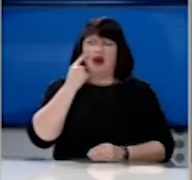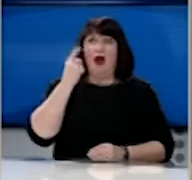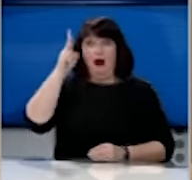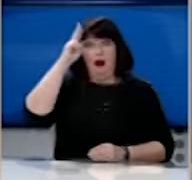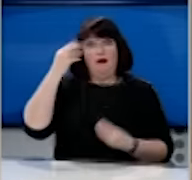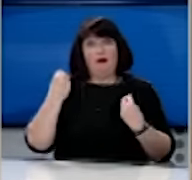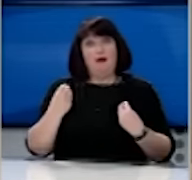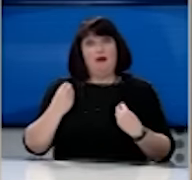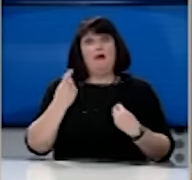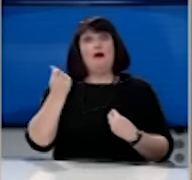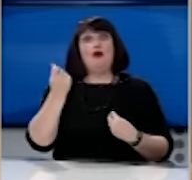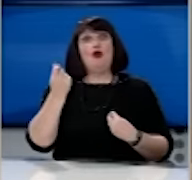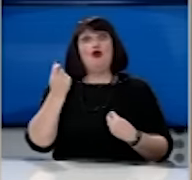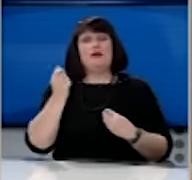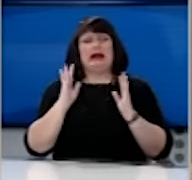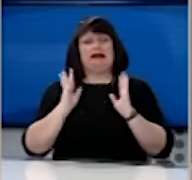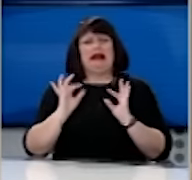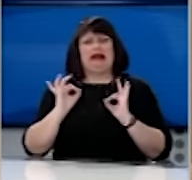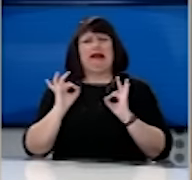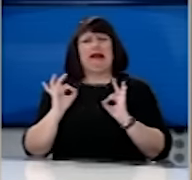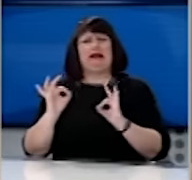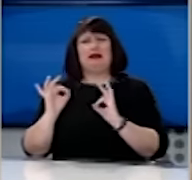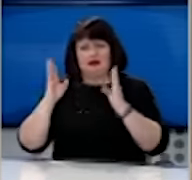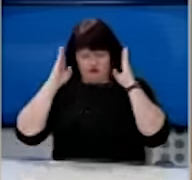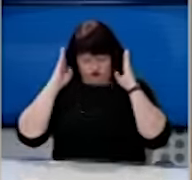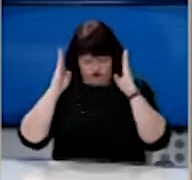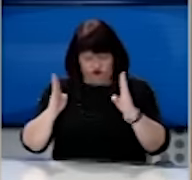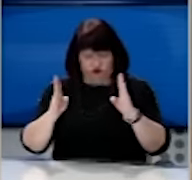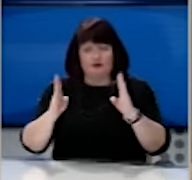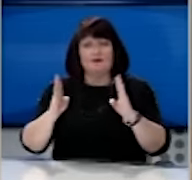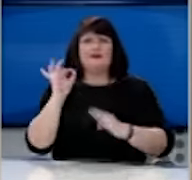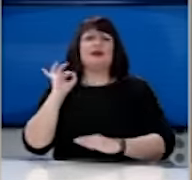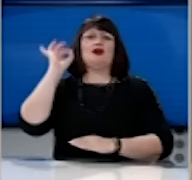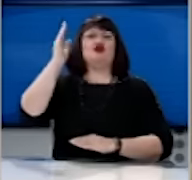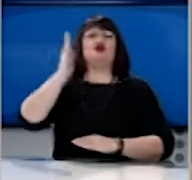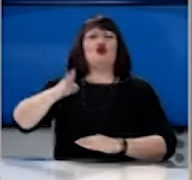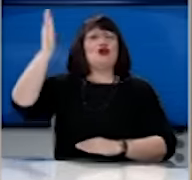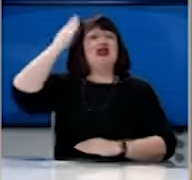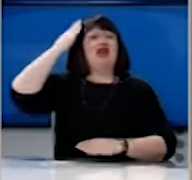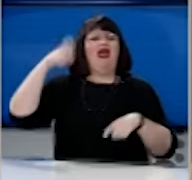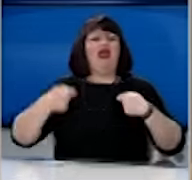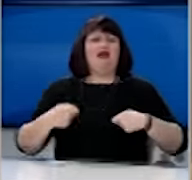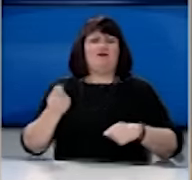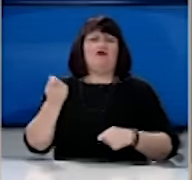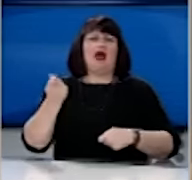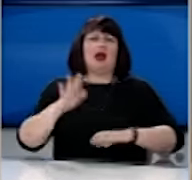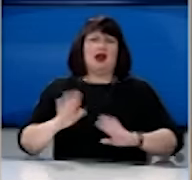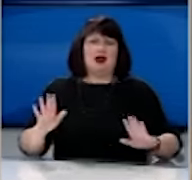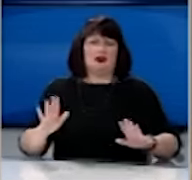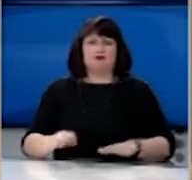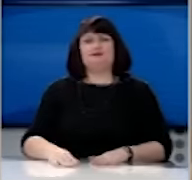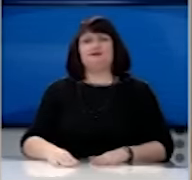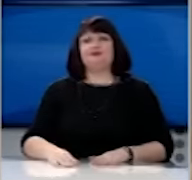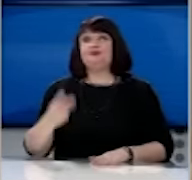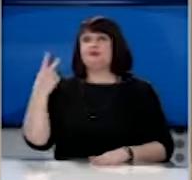ως προς την οικονομική πειθαρχία και αφοσίωση στους στόχους του κεφαλαίου. Αλλά μιλάμε και για το δικό